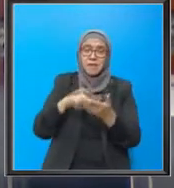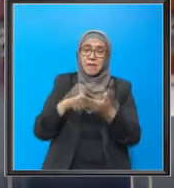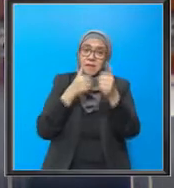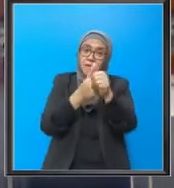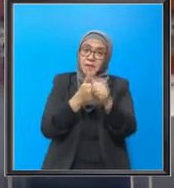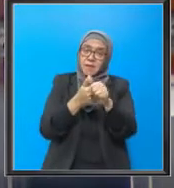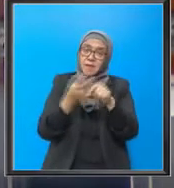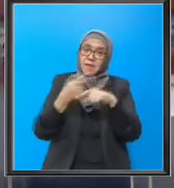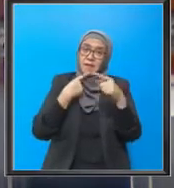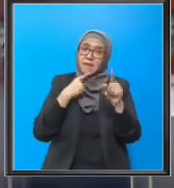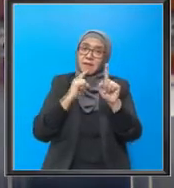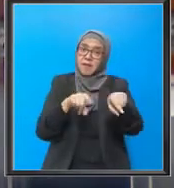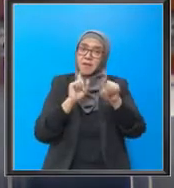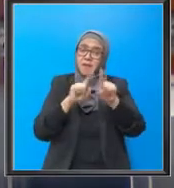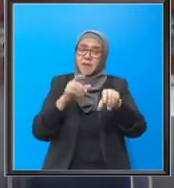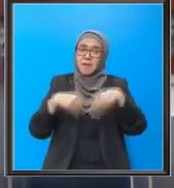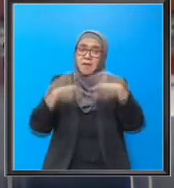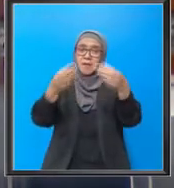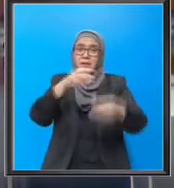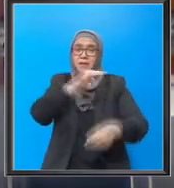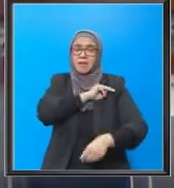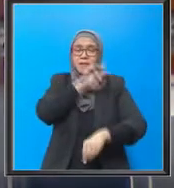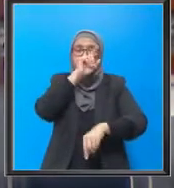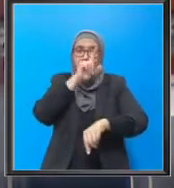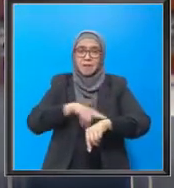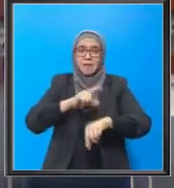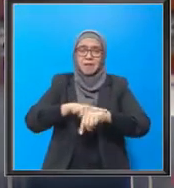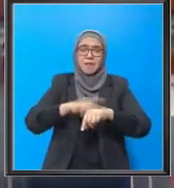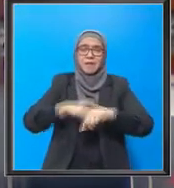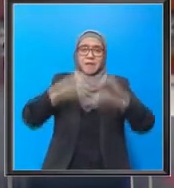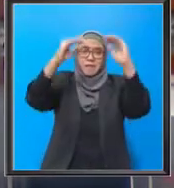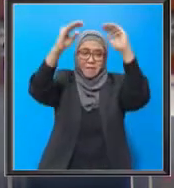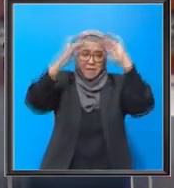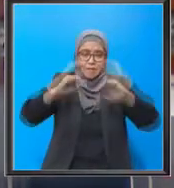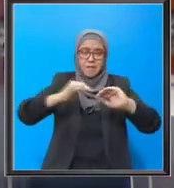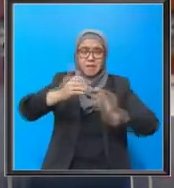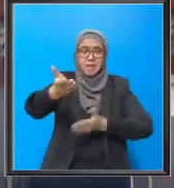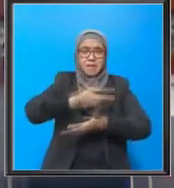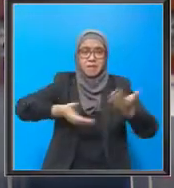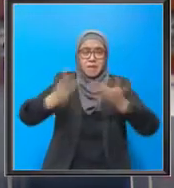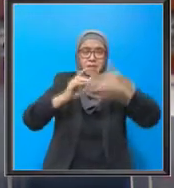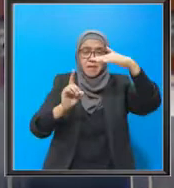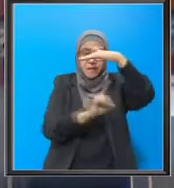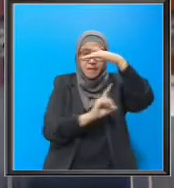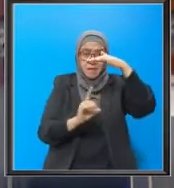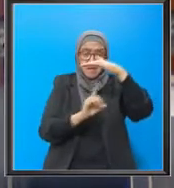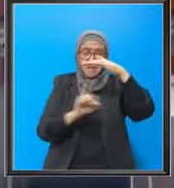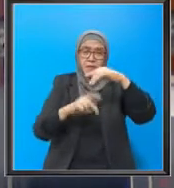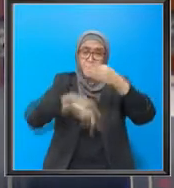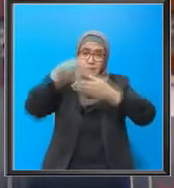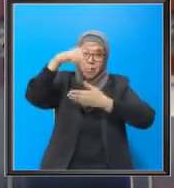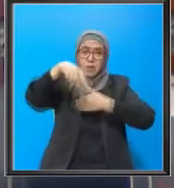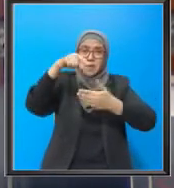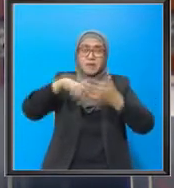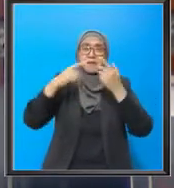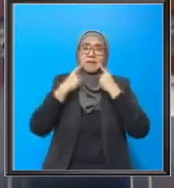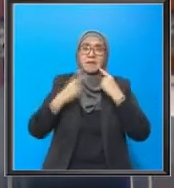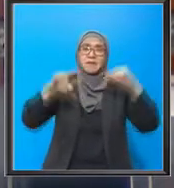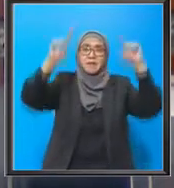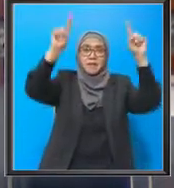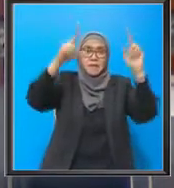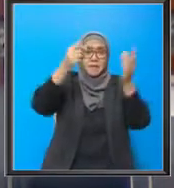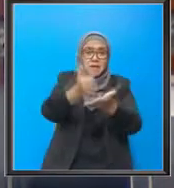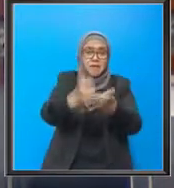Risma sesi penggolongan peringkasan sejak 2014 hingga 2020 program ini telah percaya membantu